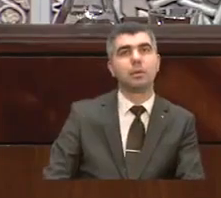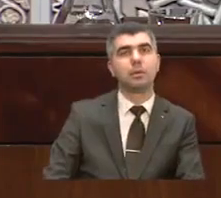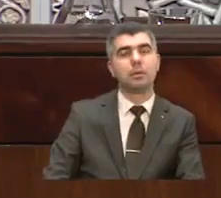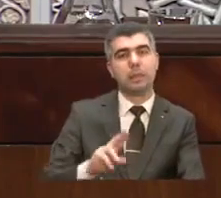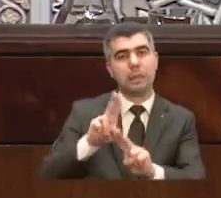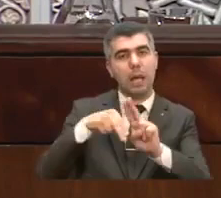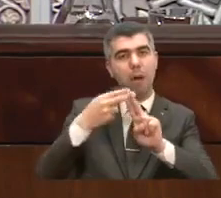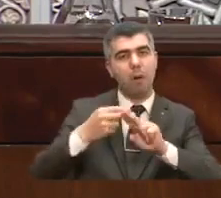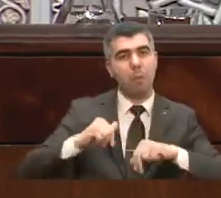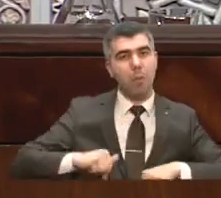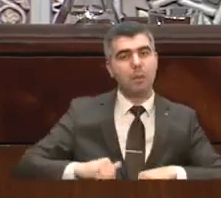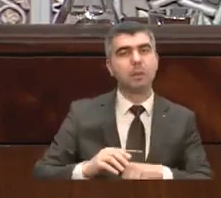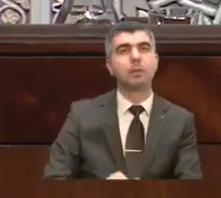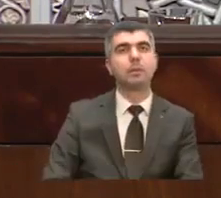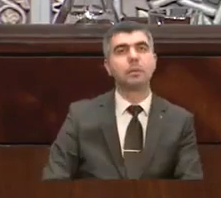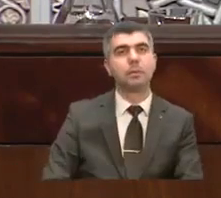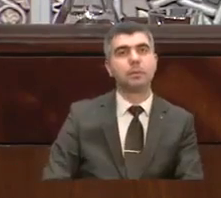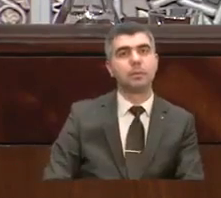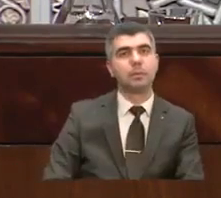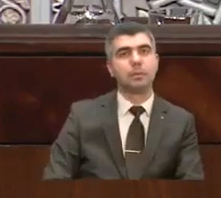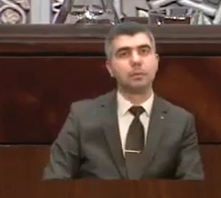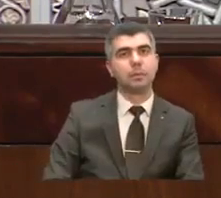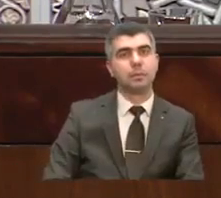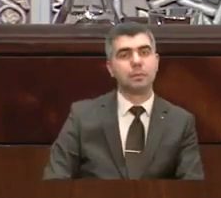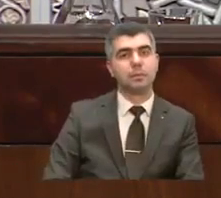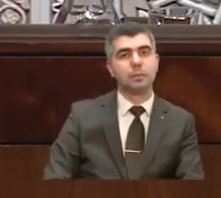جواب السيد كاتب الدولة. تفضل.